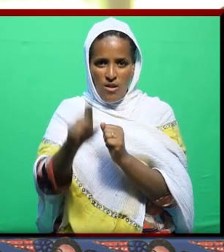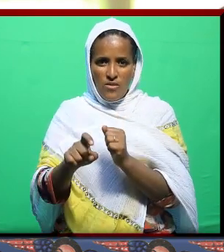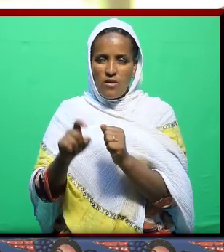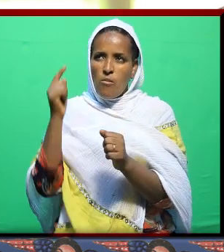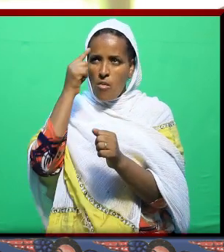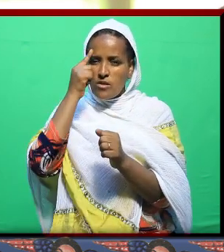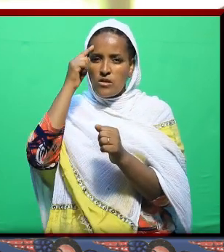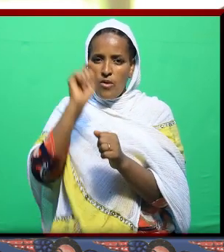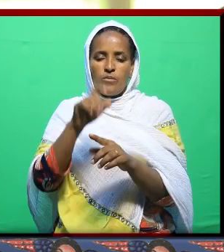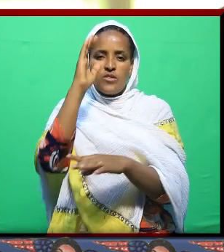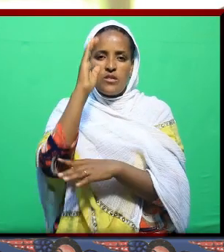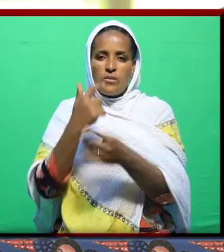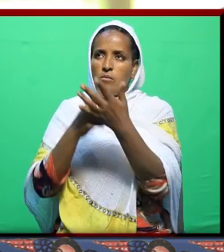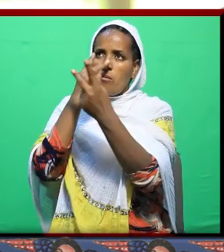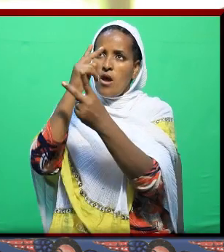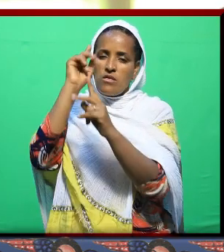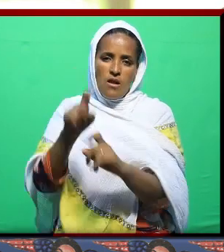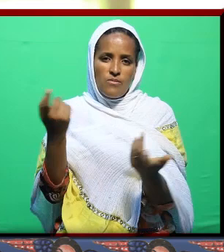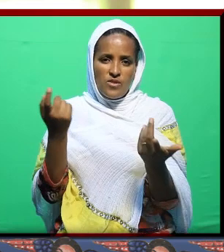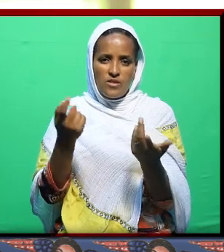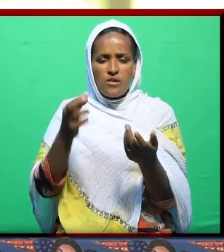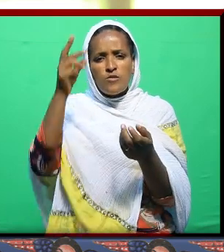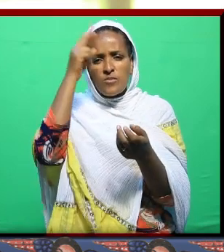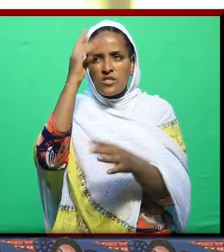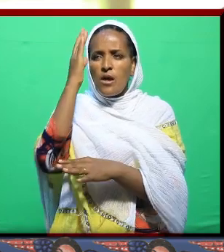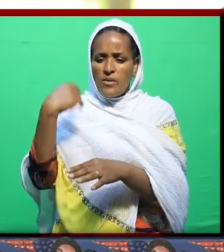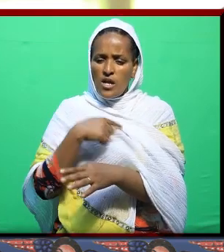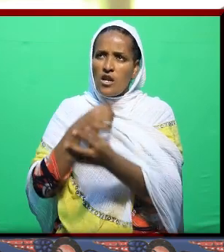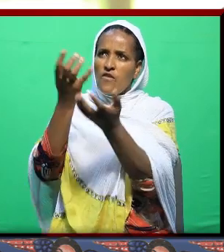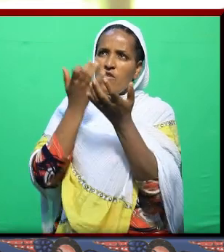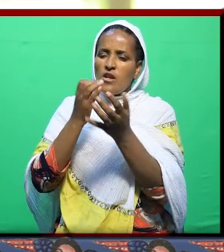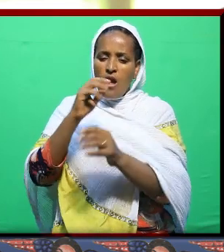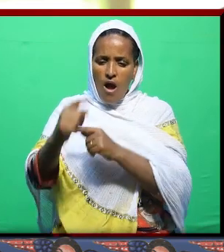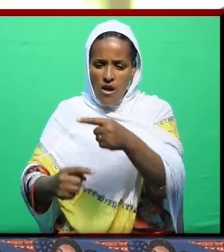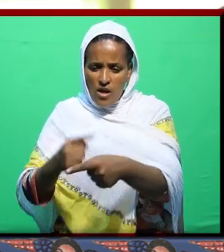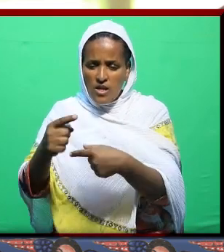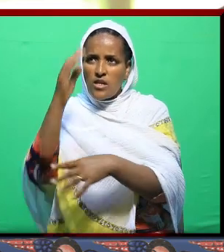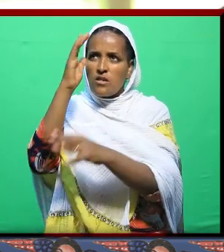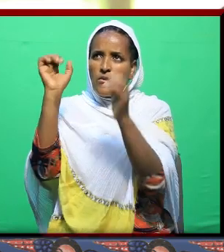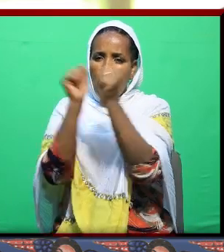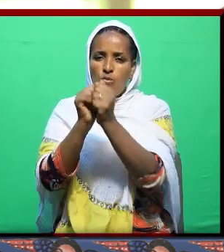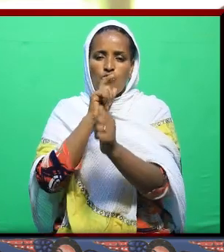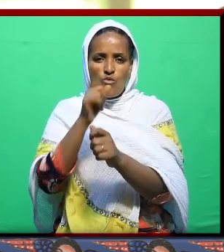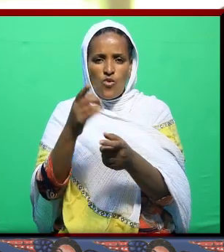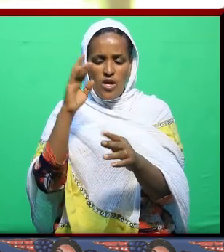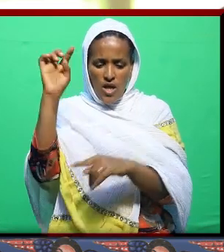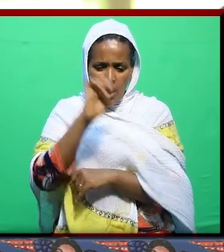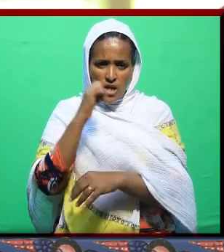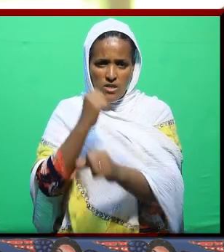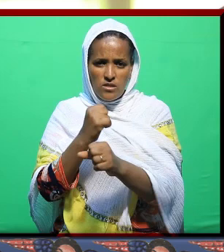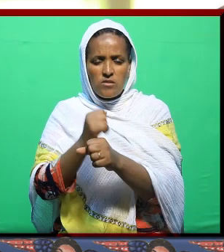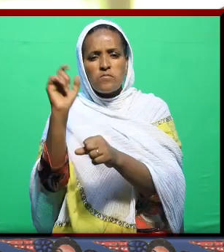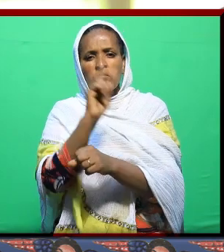አለብን። ማሰብ አለብን እግዚአብሔርን። እግዚአብሔርን ማየት አለብን። ምንድነው እግዚአብሔር ከኔ የሚፈልገው? አካሄዴ ከእግዚአብሔር ጋር ነው ወይ? ቀን